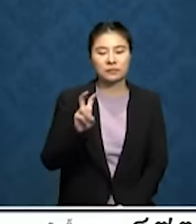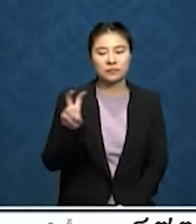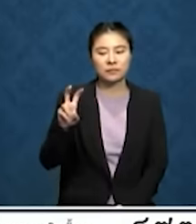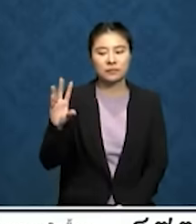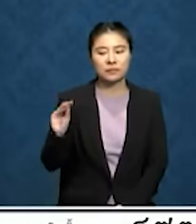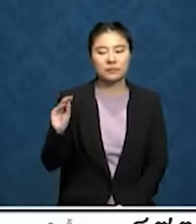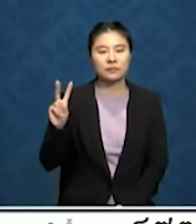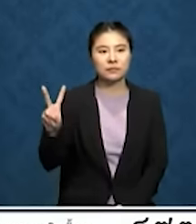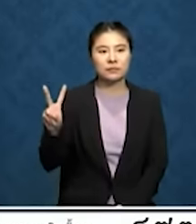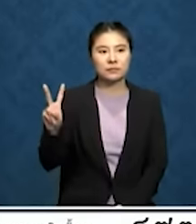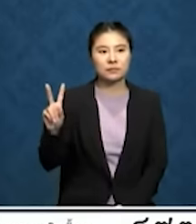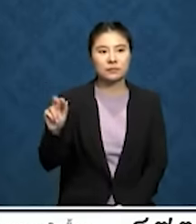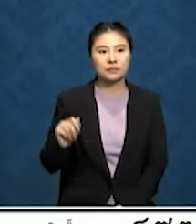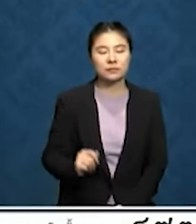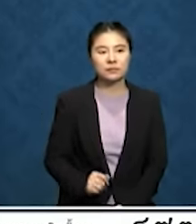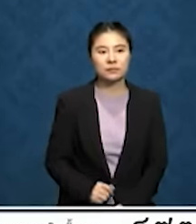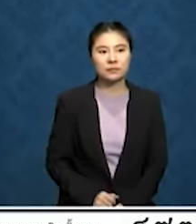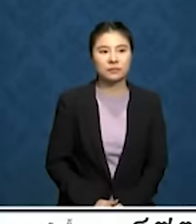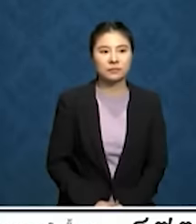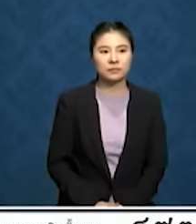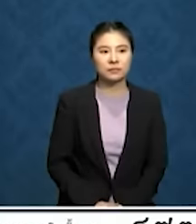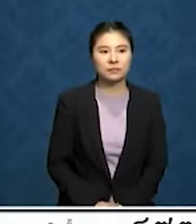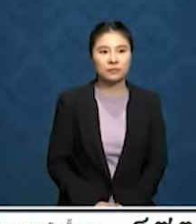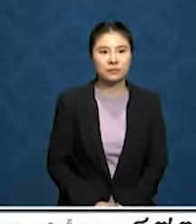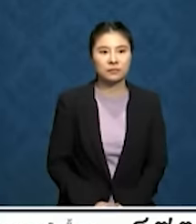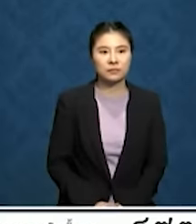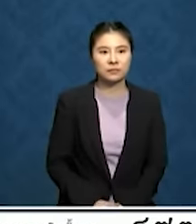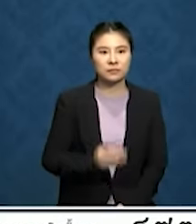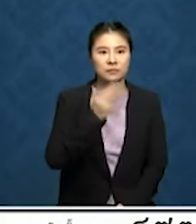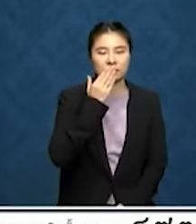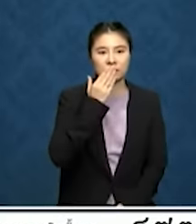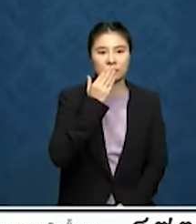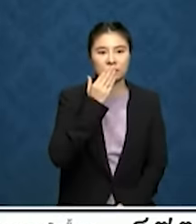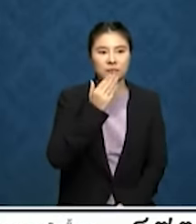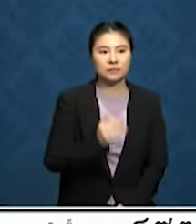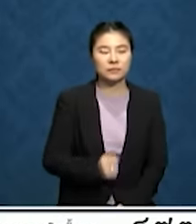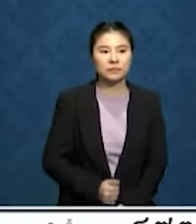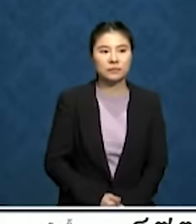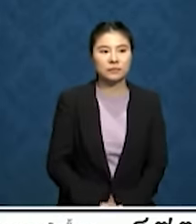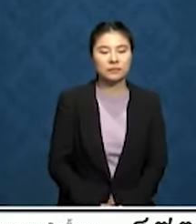252นายพิทักษ์เดชเดชเดโช งดออกเสียงครับ